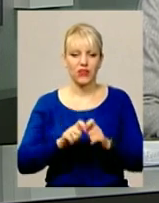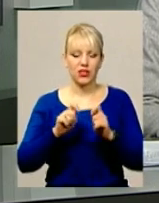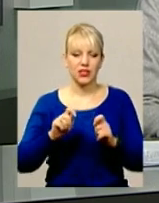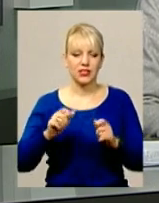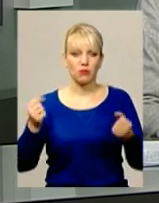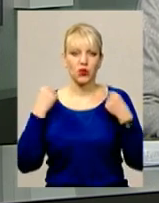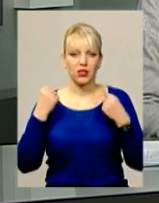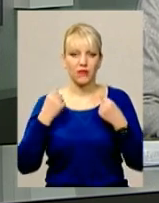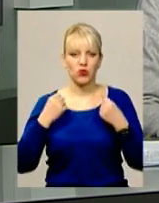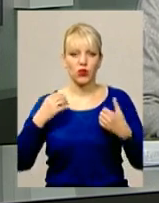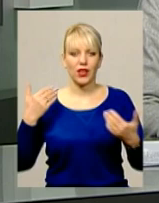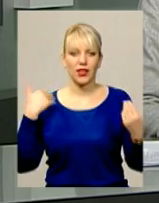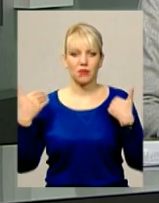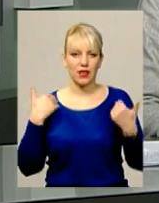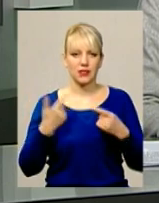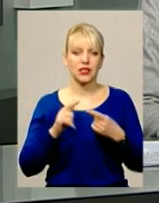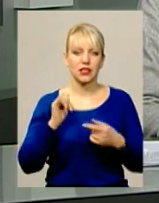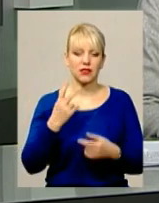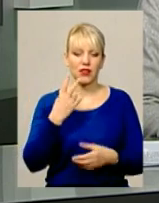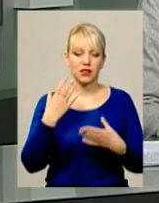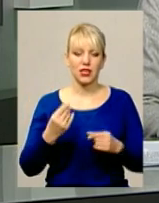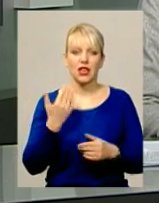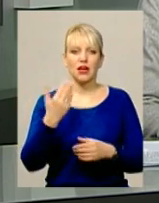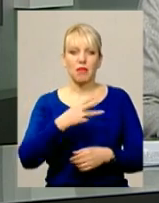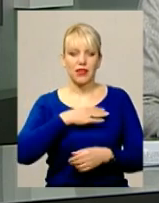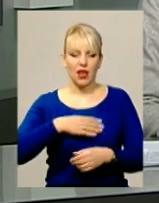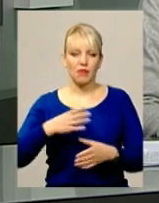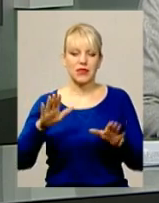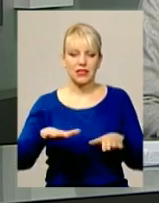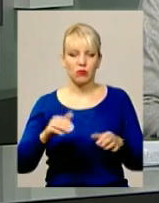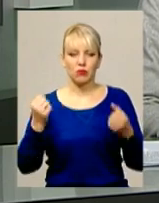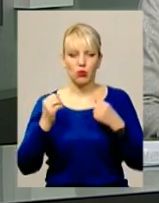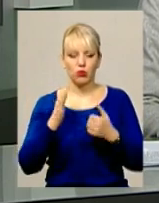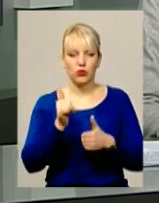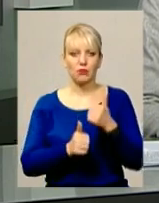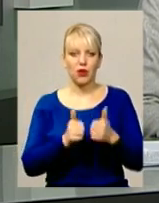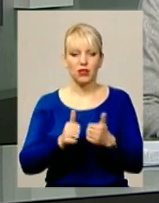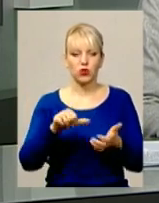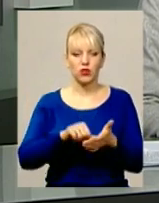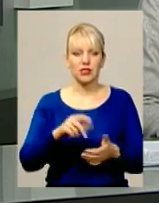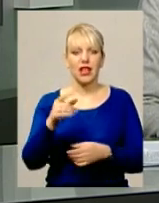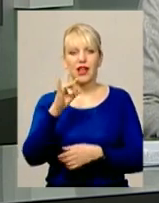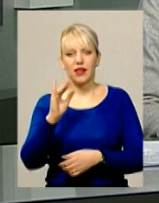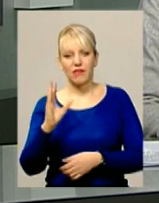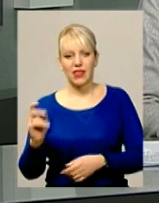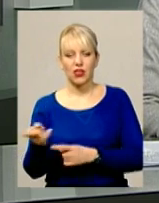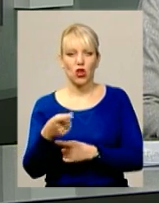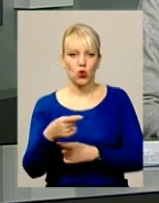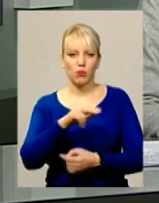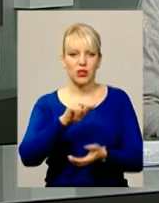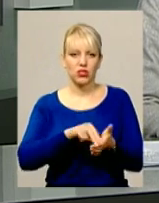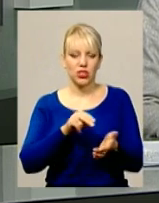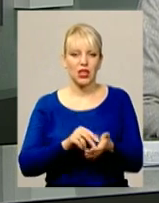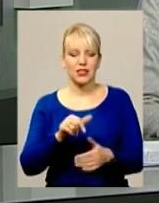«Олімпійські надії». Два дні за його медалі разом з місцевими спортсменами змагатимуться учасники з Рівного, Тернополя та Черкас.